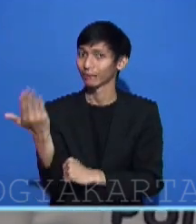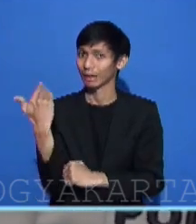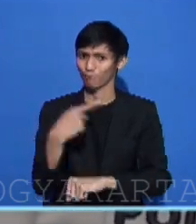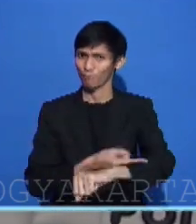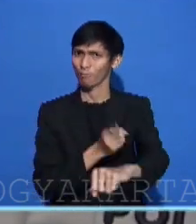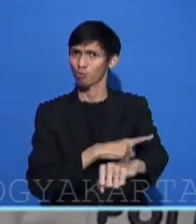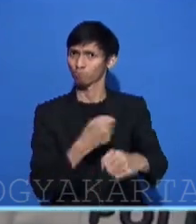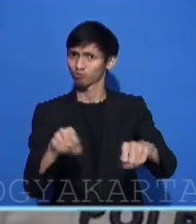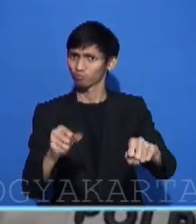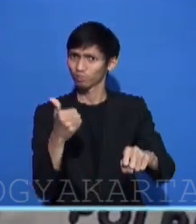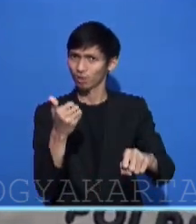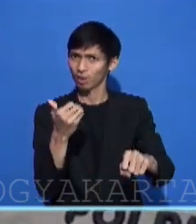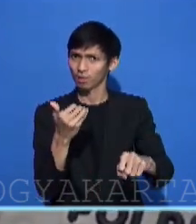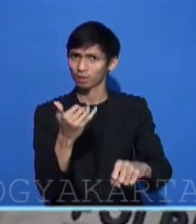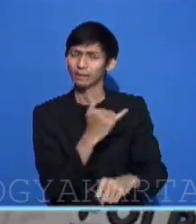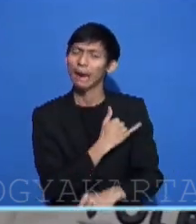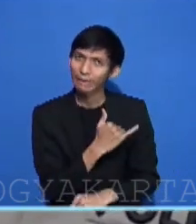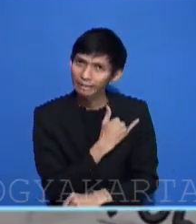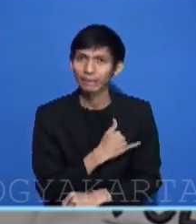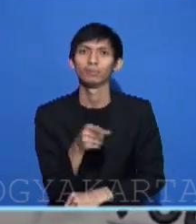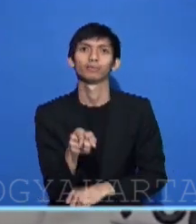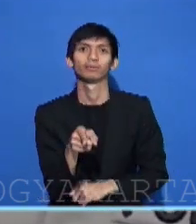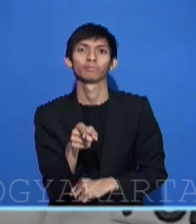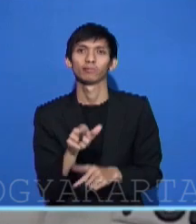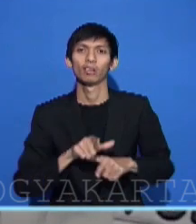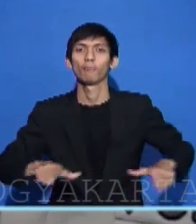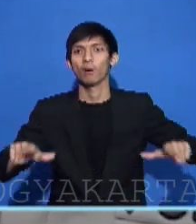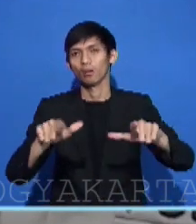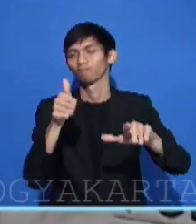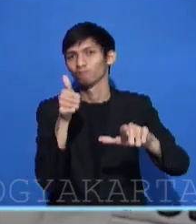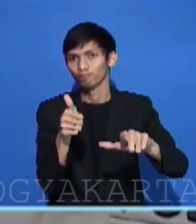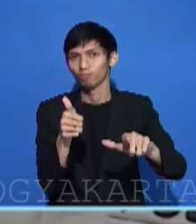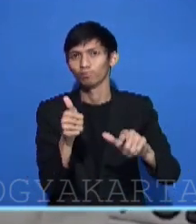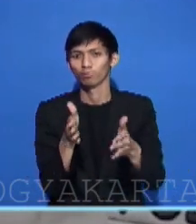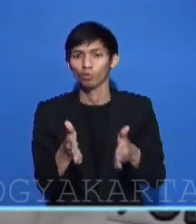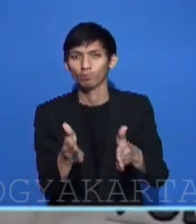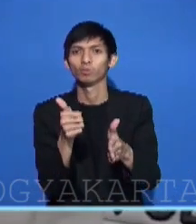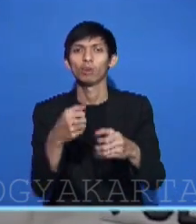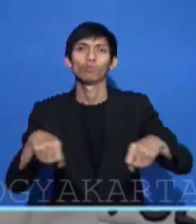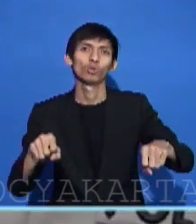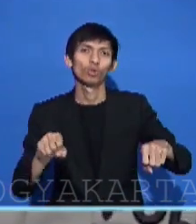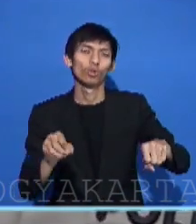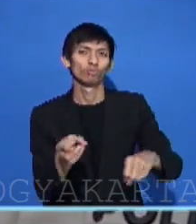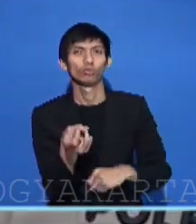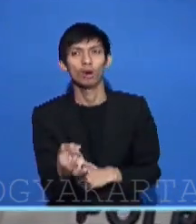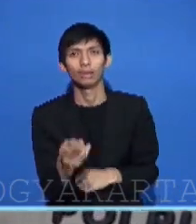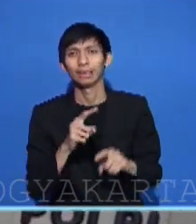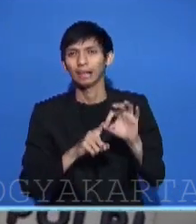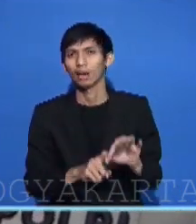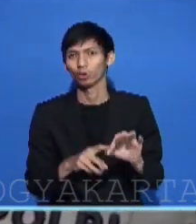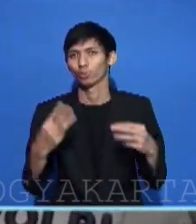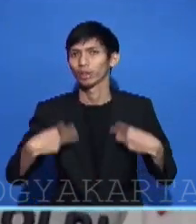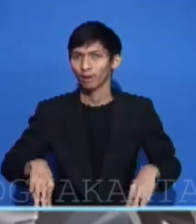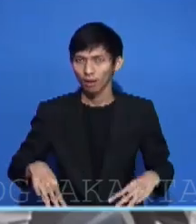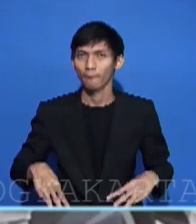seperti itu kita Yakin di lapangan juga sebenarnya dia sudah mampu mengendarai mengendalikan kendaraan tinggal etikanya yang